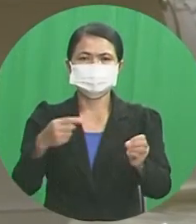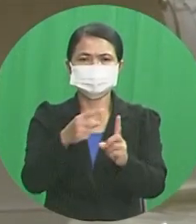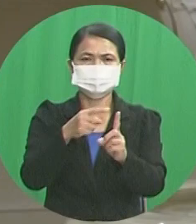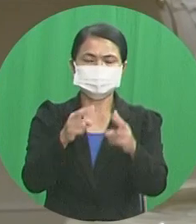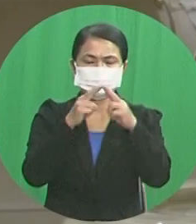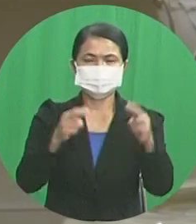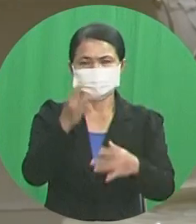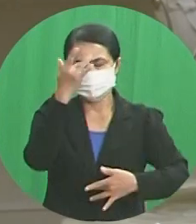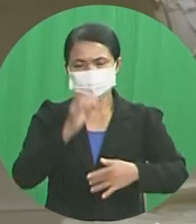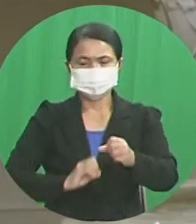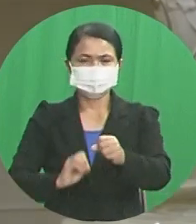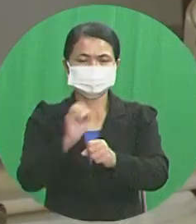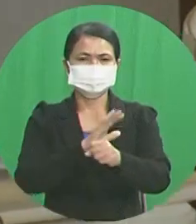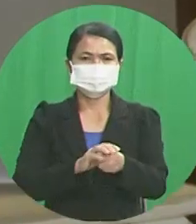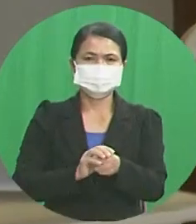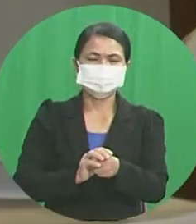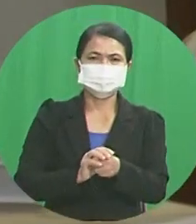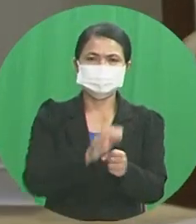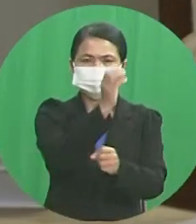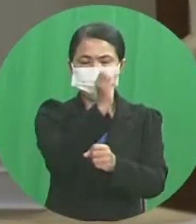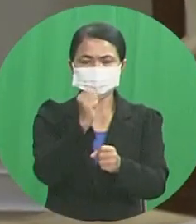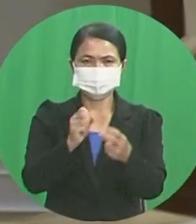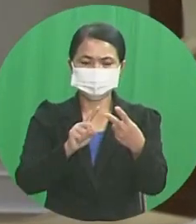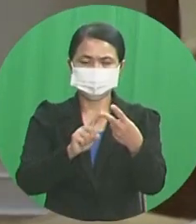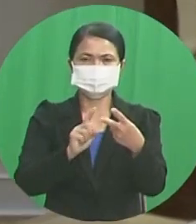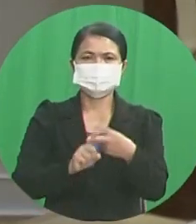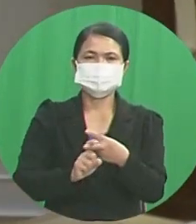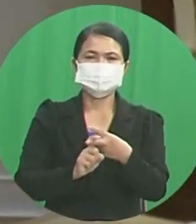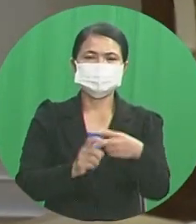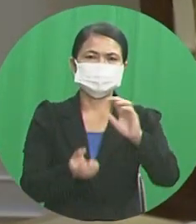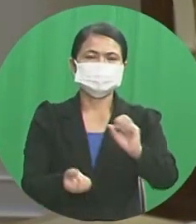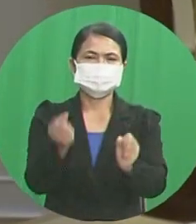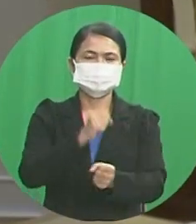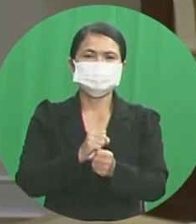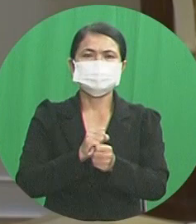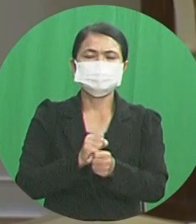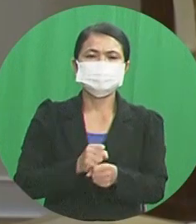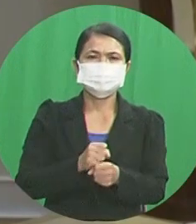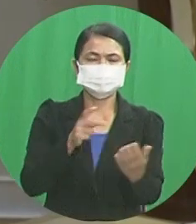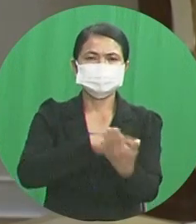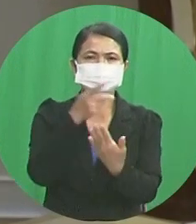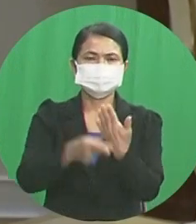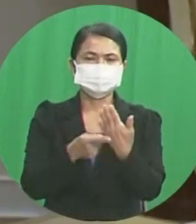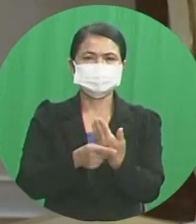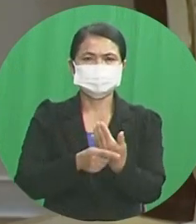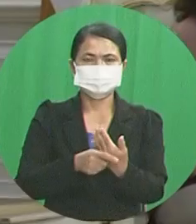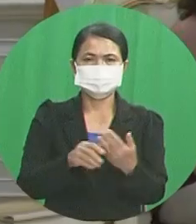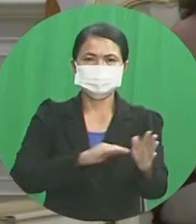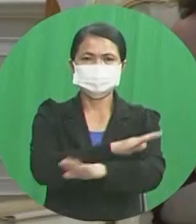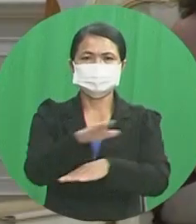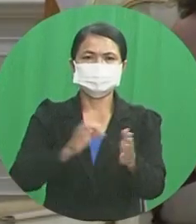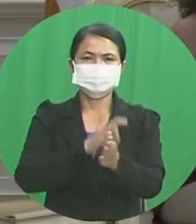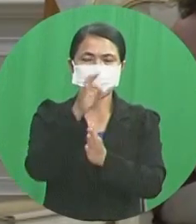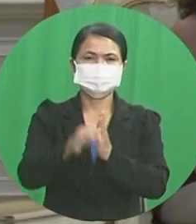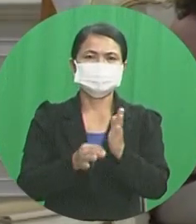របស់ជំងឺ COVID-19 សសរស្តម្ភទី2ការកែតម្រង់ Reforms ដែលតម្រង់គ្រប់ផ្នែកគ្រប់វិ